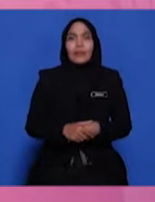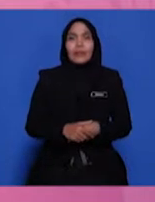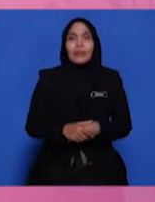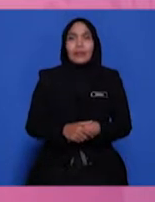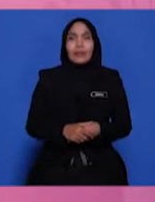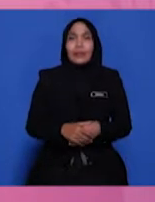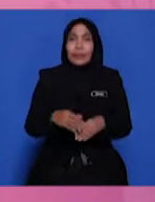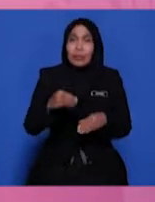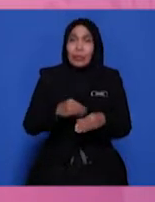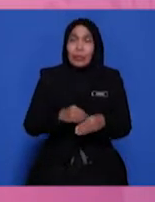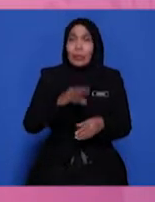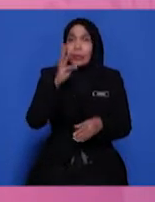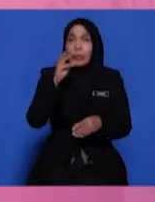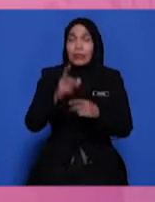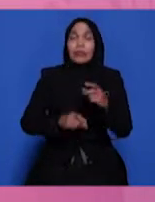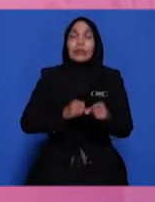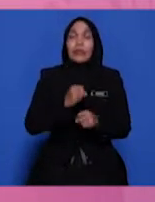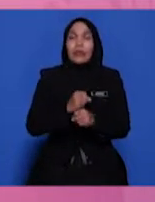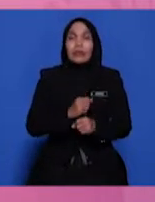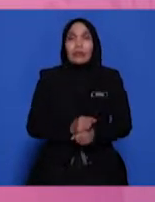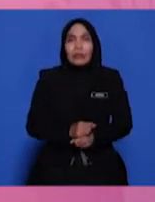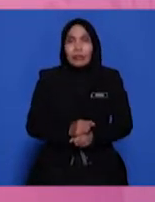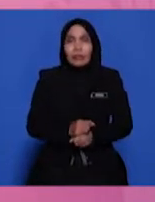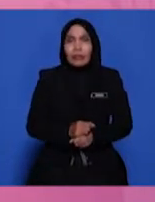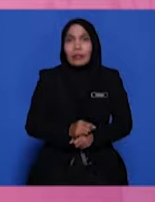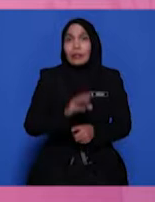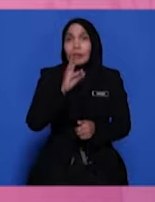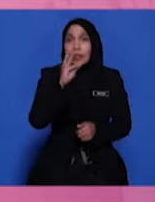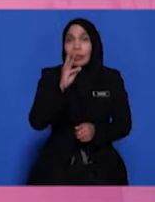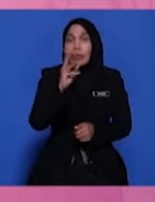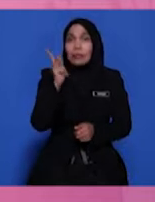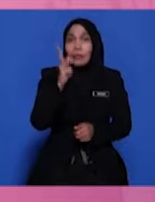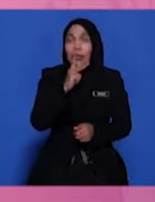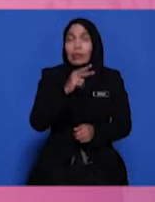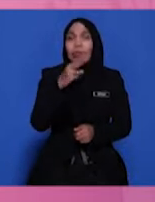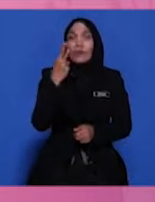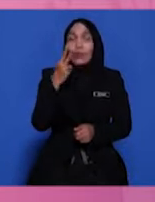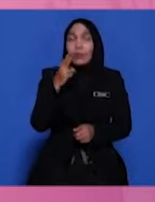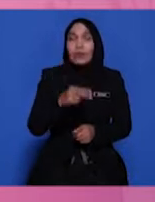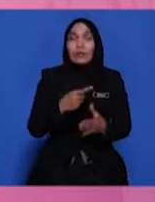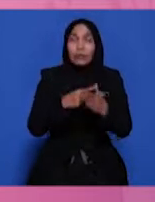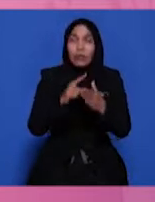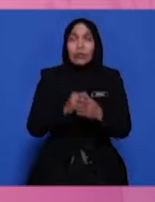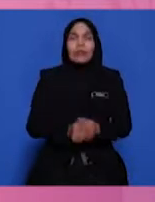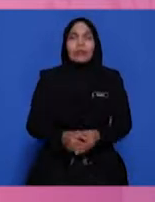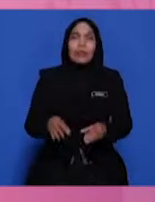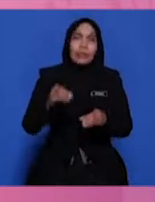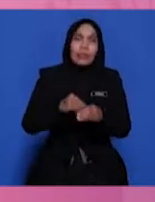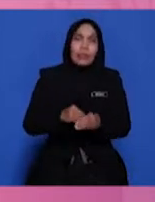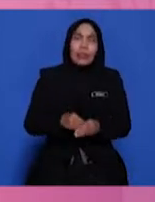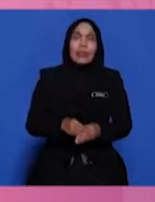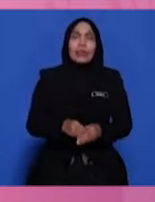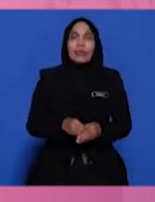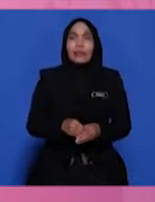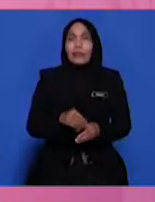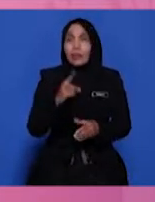RM50,400 dalam 6 tahun, iaitu 6 darab 12 bulan. Maka dalam sebulan beliau